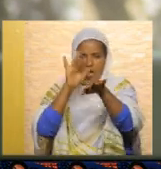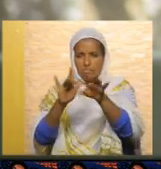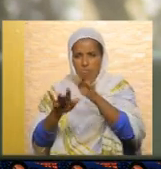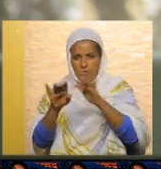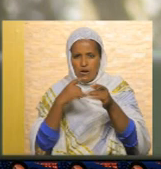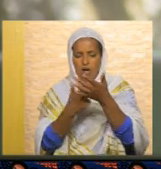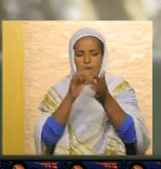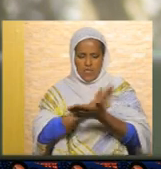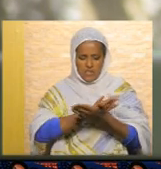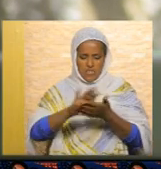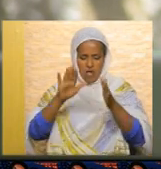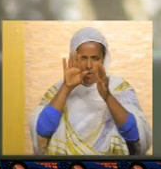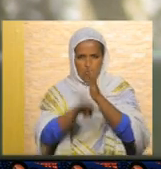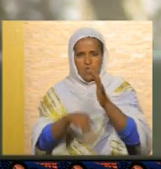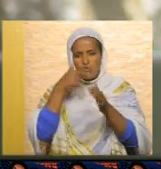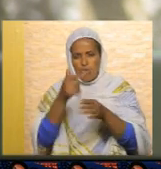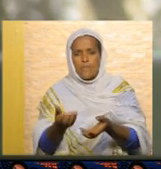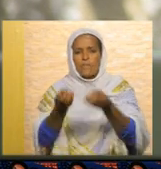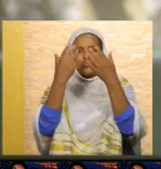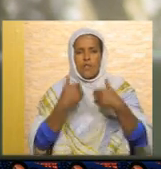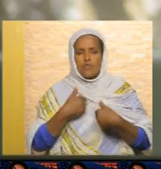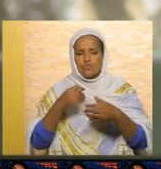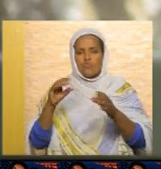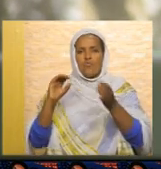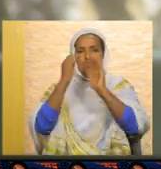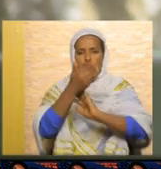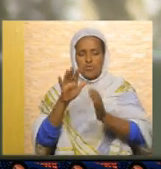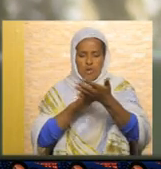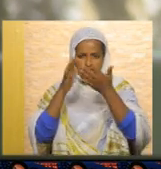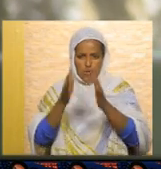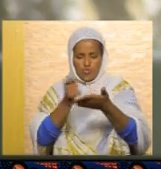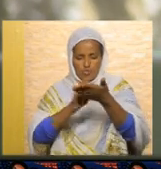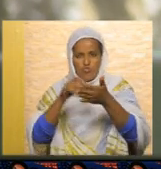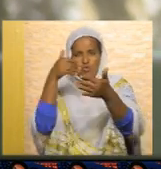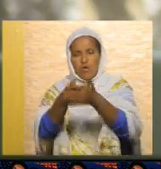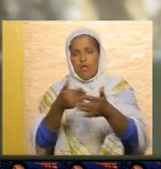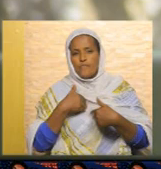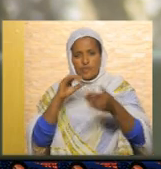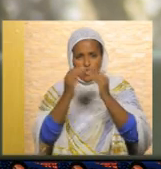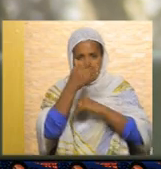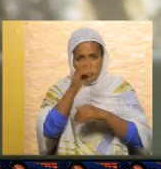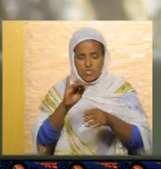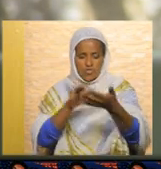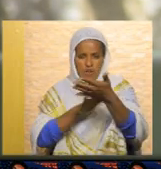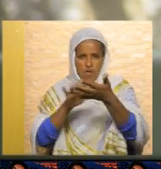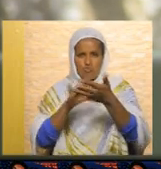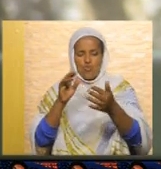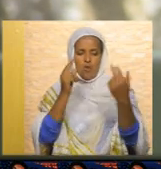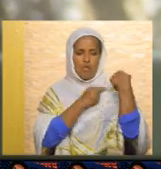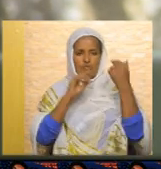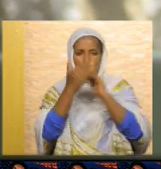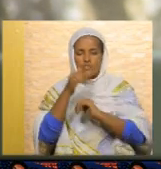ወንድና ሴት እኩል አልተፈጠሩም ከሚሉት ውስጥ ከመቶ ሴቶች 82ቱ፣ ከመቶ